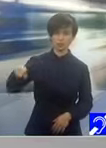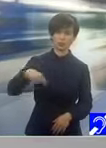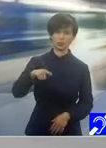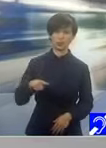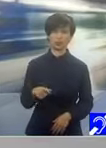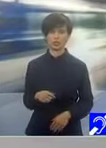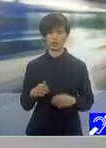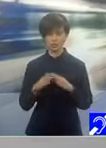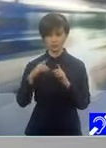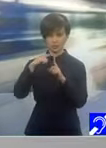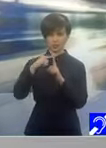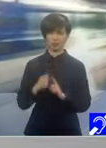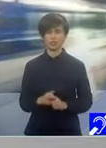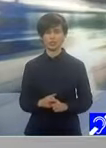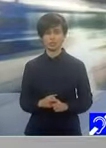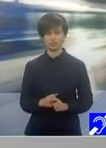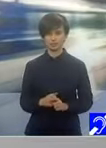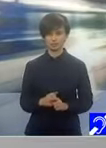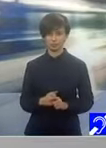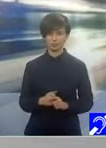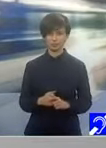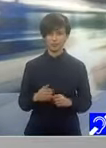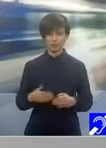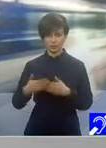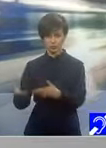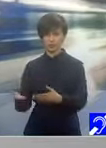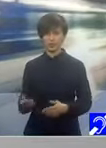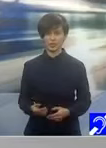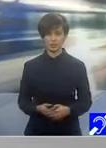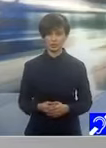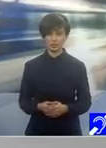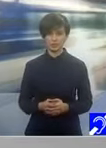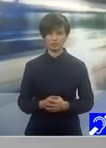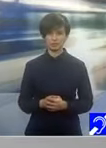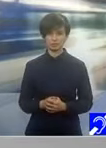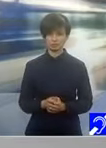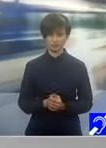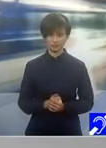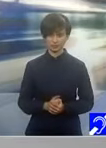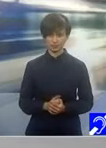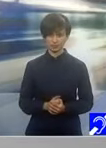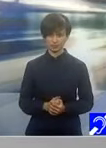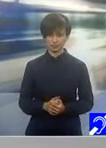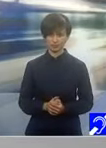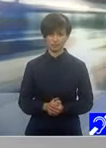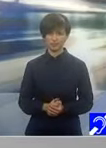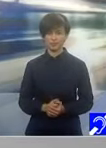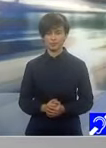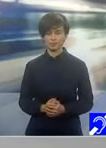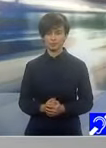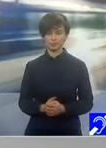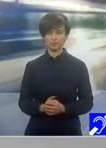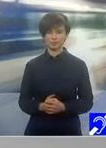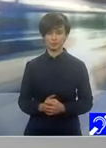avem o dare în folosință gratuită la Consiliul Județean sau din partea Consiliului Județean. Din păcate, această dare